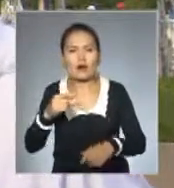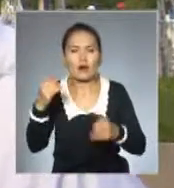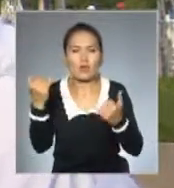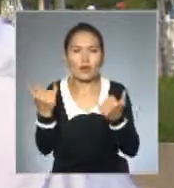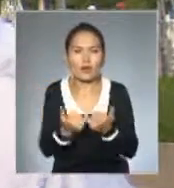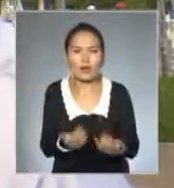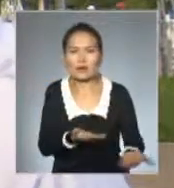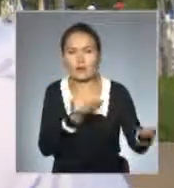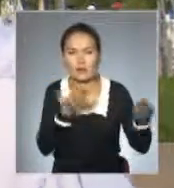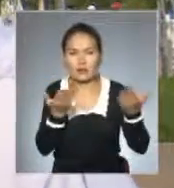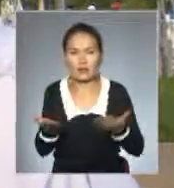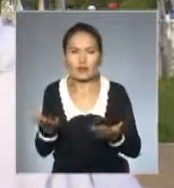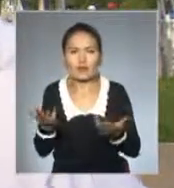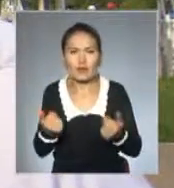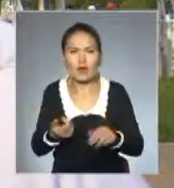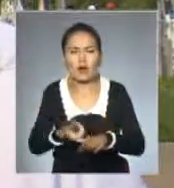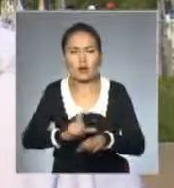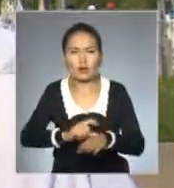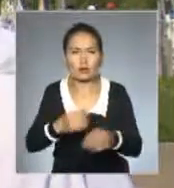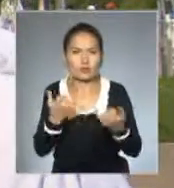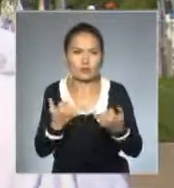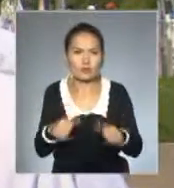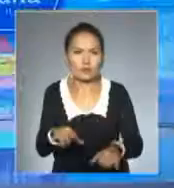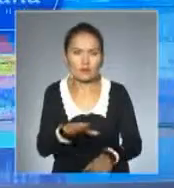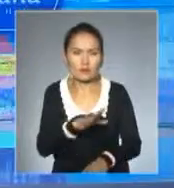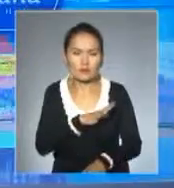келді. Таңғалып, таңырқап жатыр.